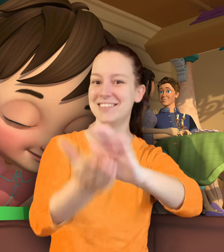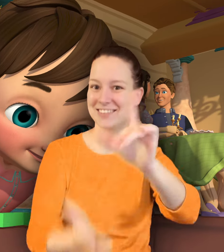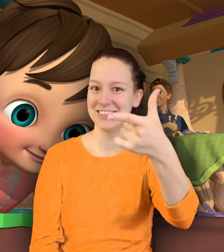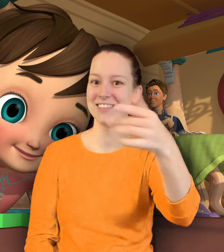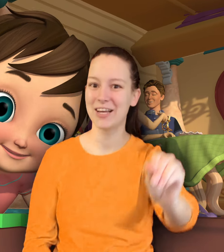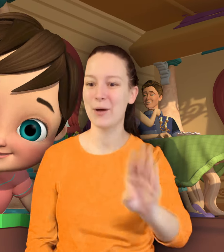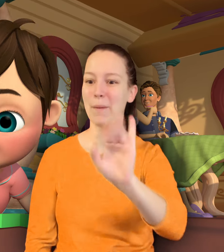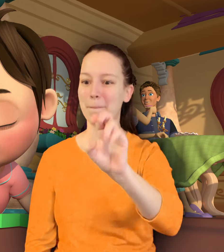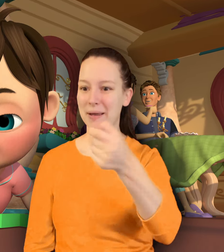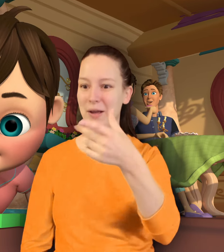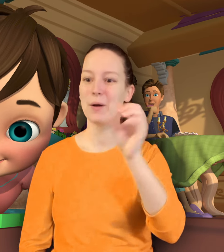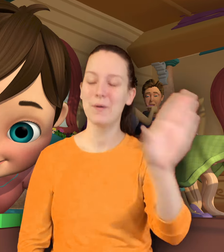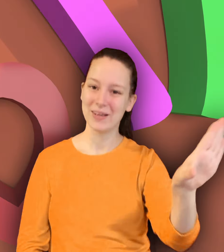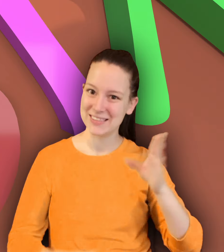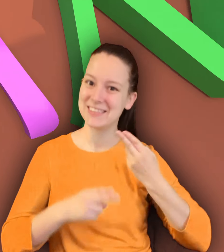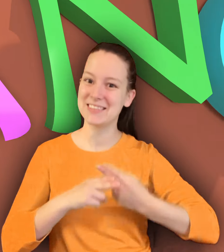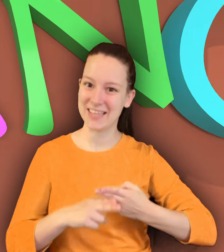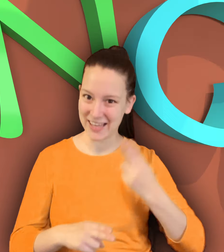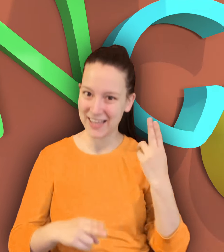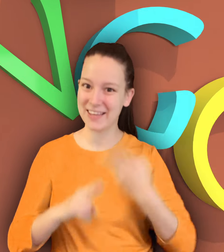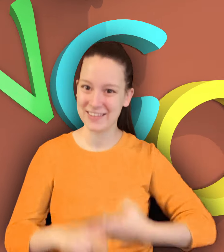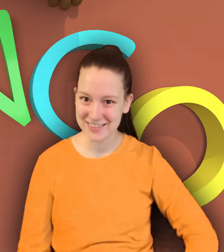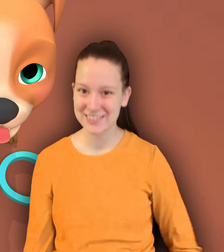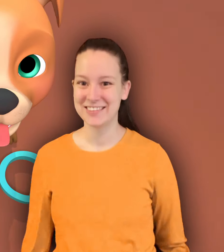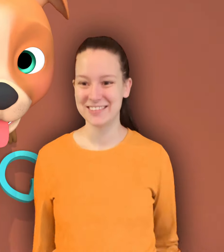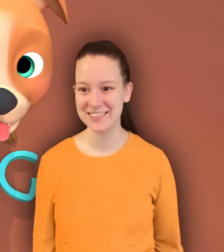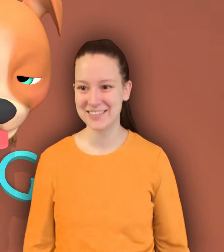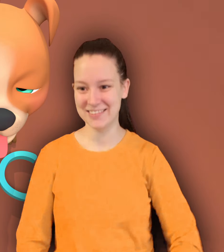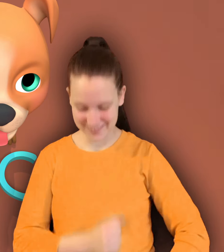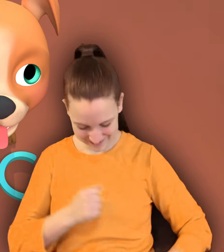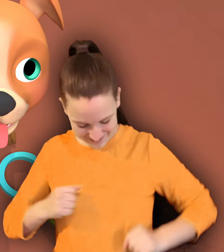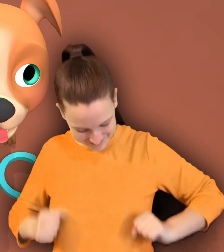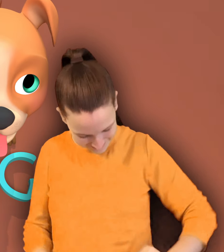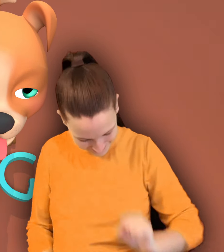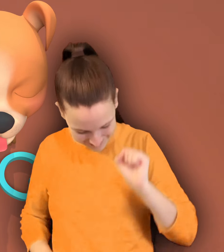オジジオ名前はビンゴ